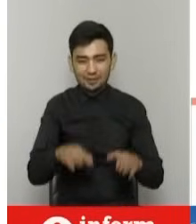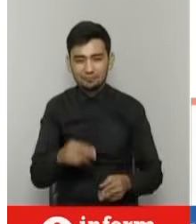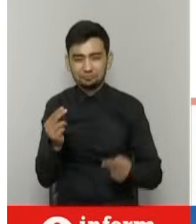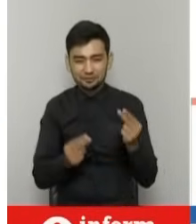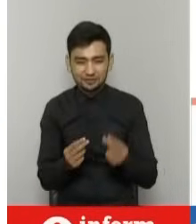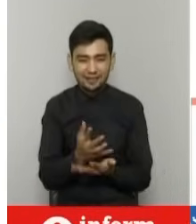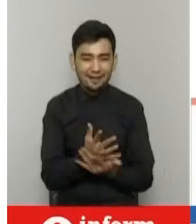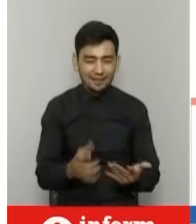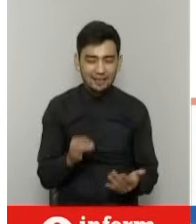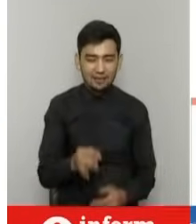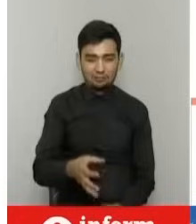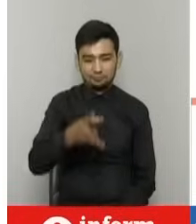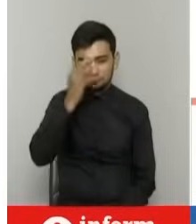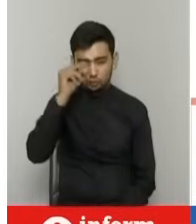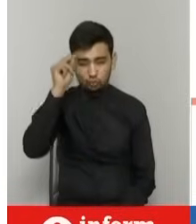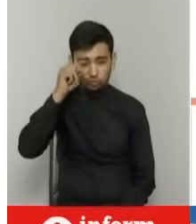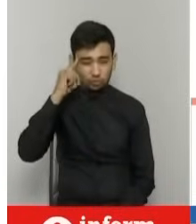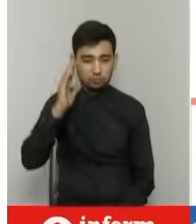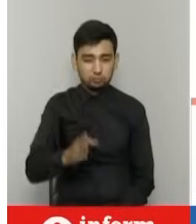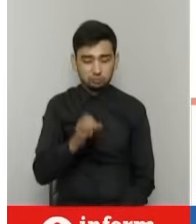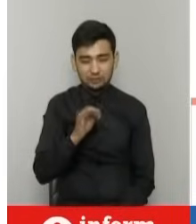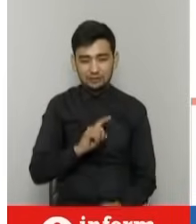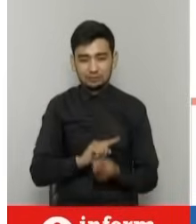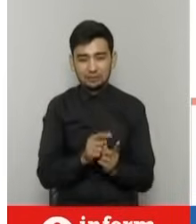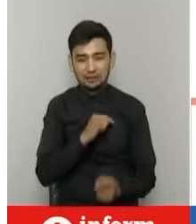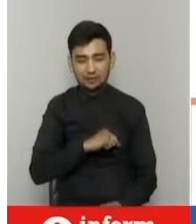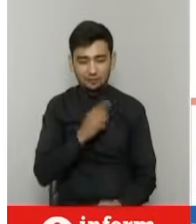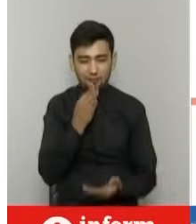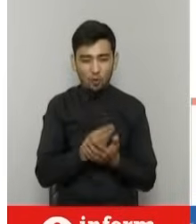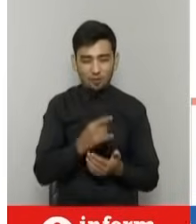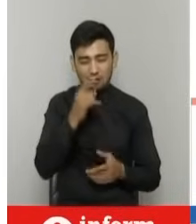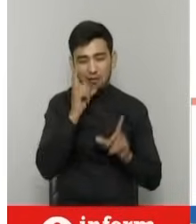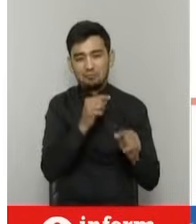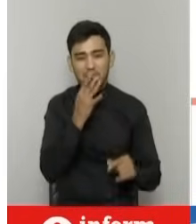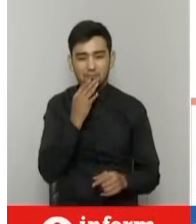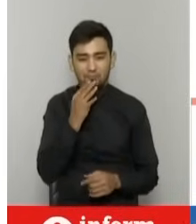Тогда может и научатся вести себя, и перестанут позориться за границей.